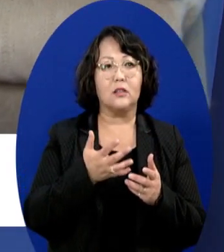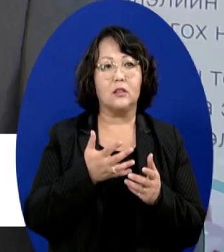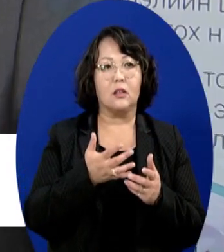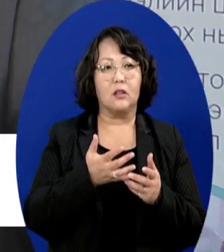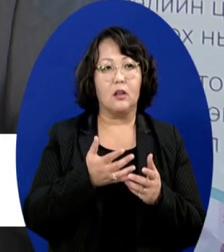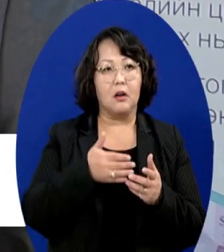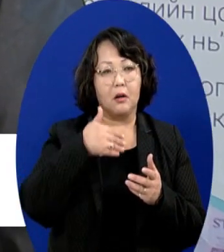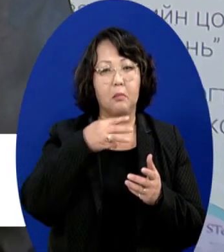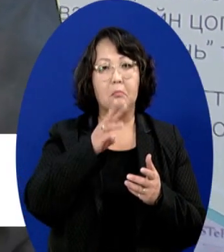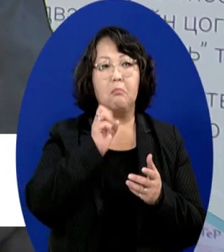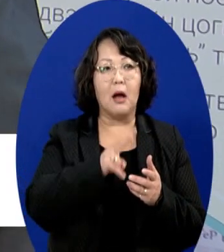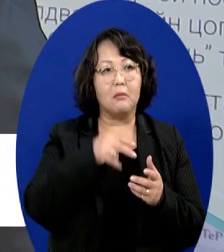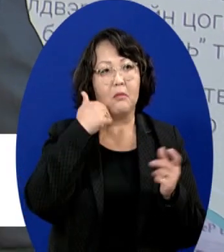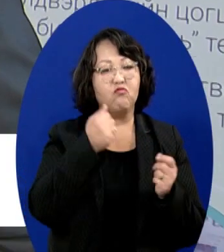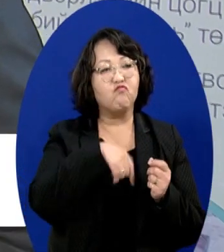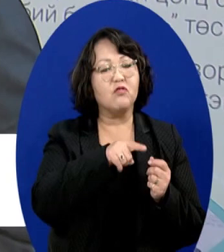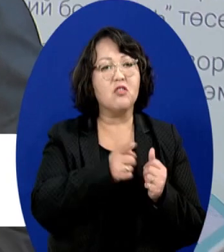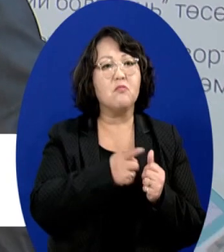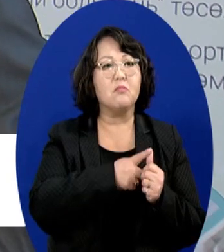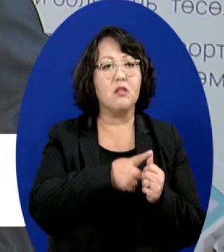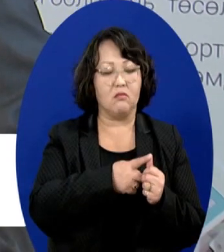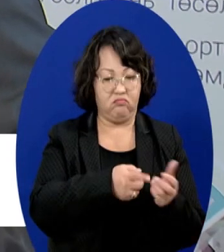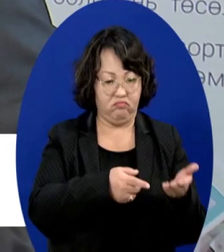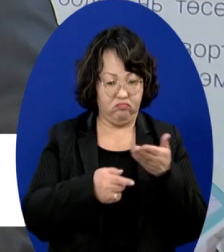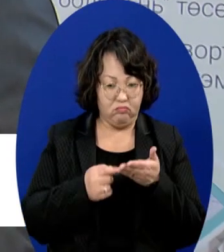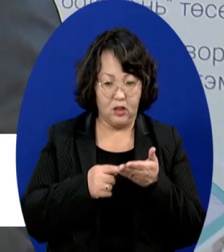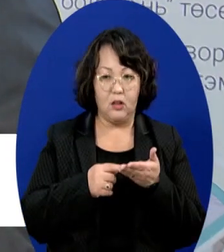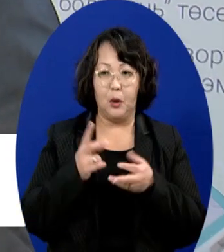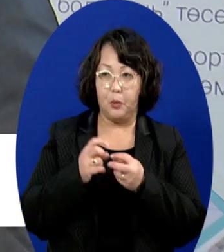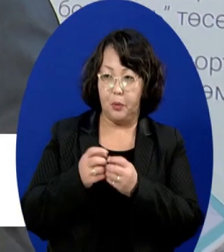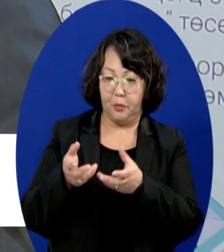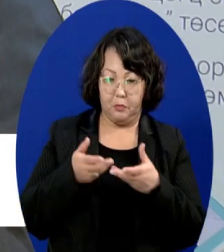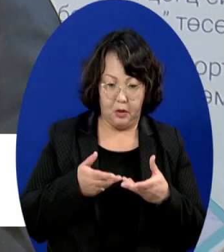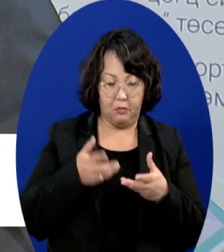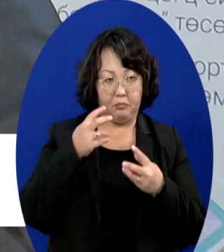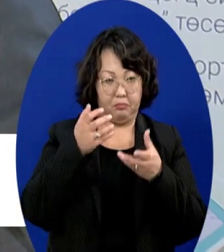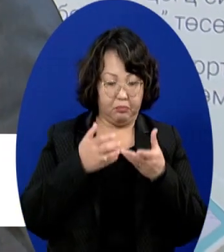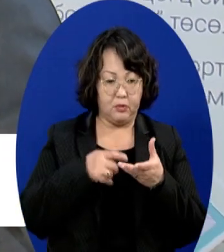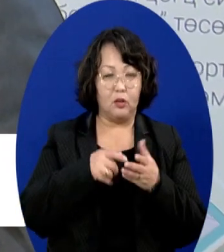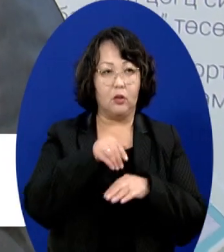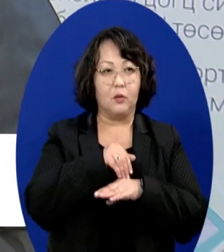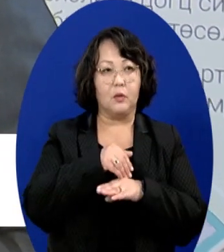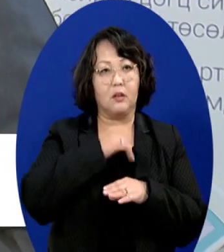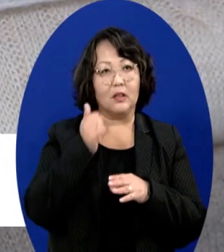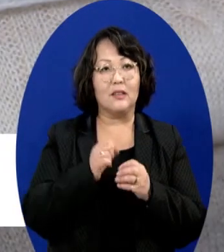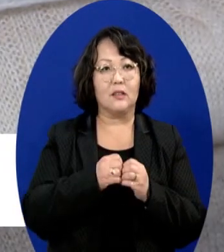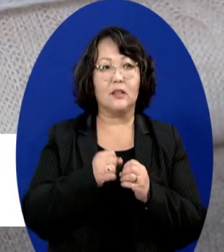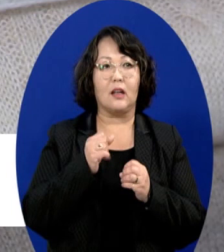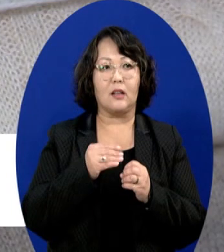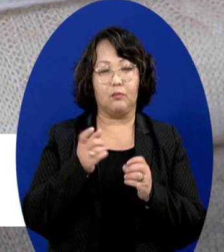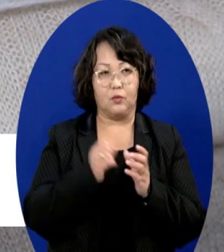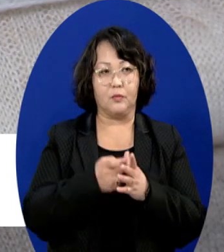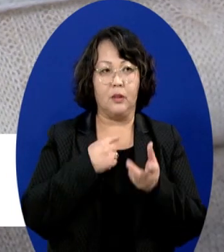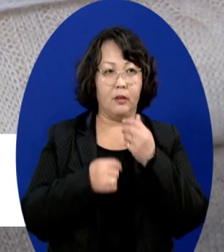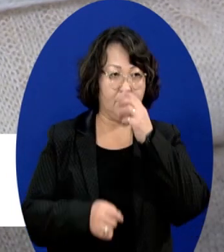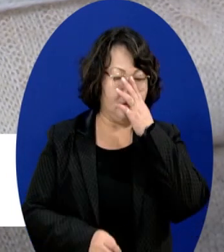сонирхож байгаа. Өөрөөр хэлбэл хэрэглэгчээс авах гээд анхны үйлдвэрлэгч хүртэл энэ үе шатыг өнөөдөр яаж доктортой байлгах вэ гэдэг зүйл өнөөдөр хамгийн чухал яригдж байгаа.